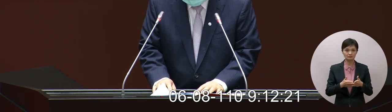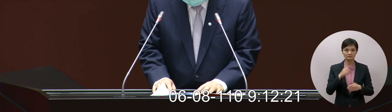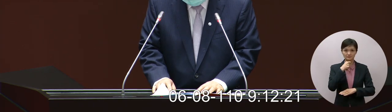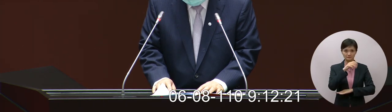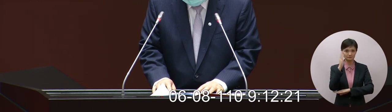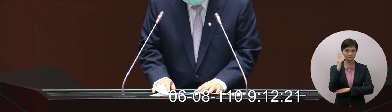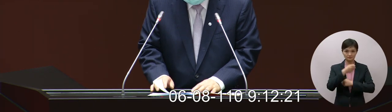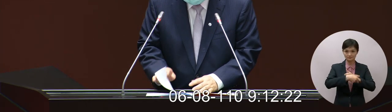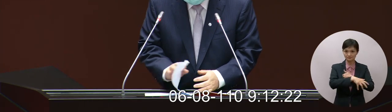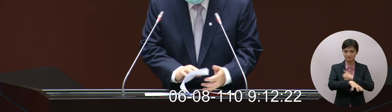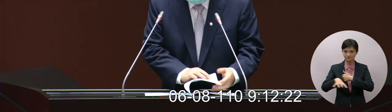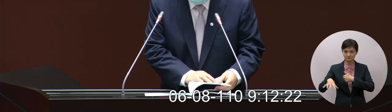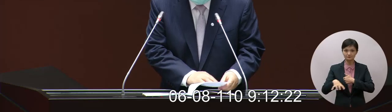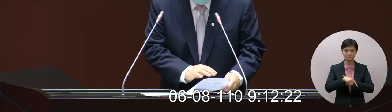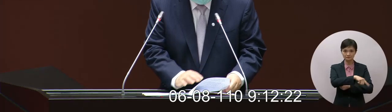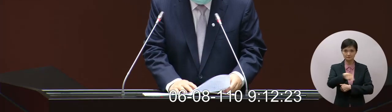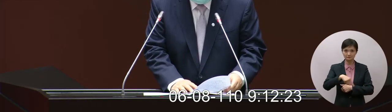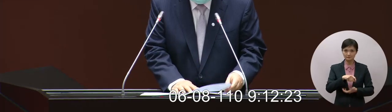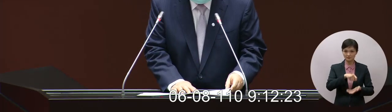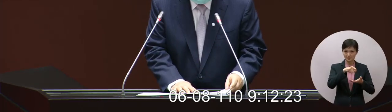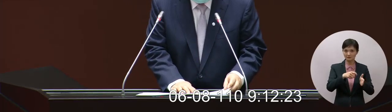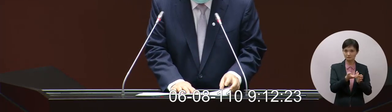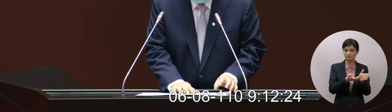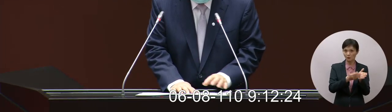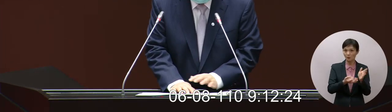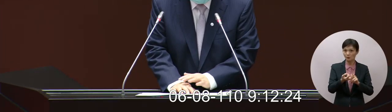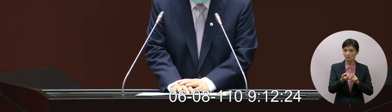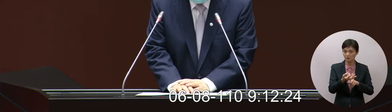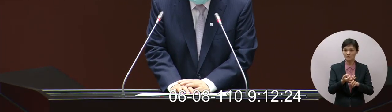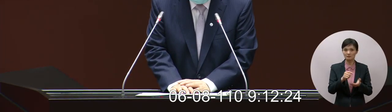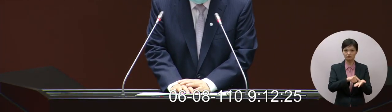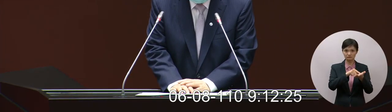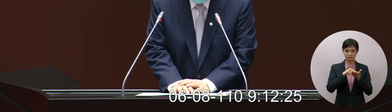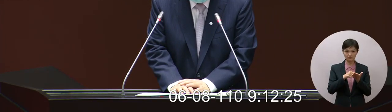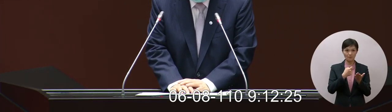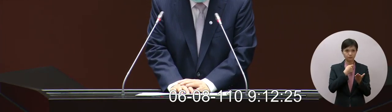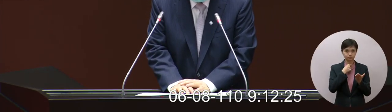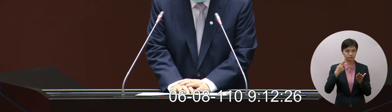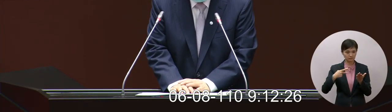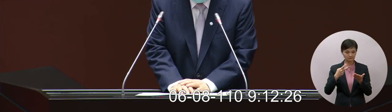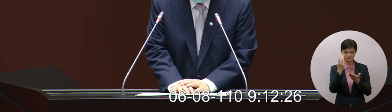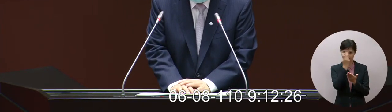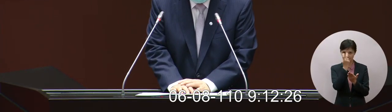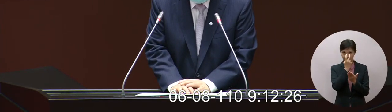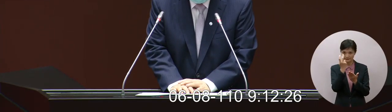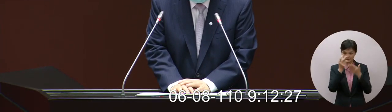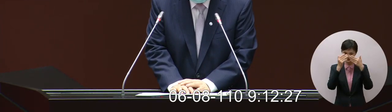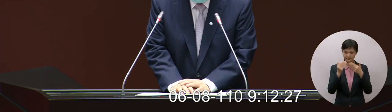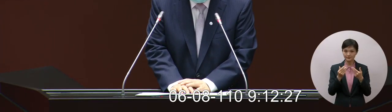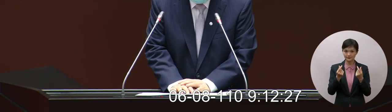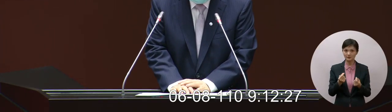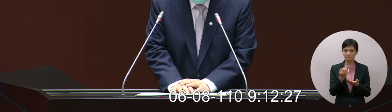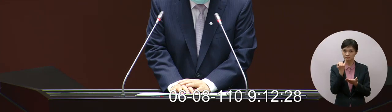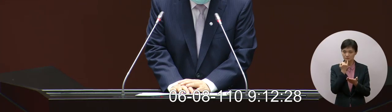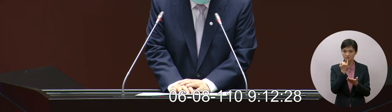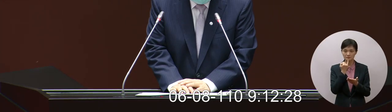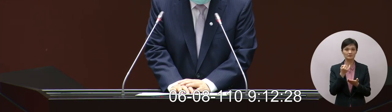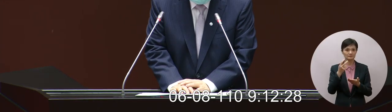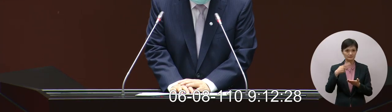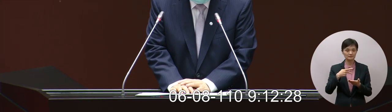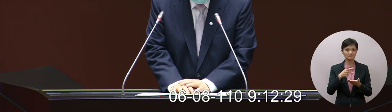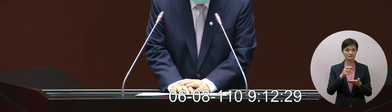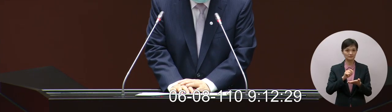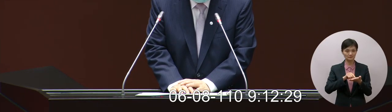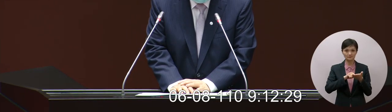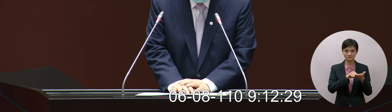各项应变作为首提经费，需要经本总处会同相关机关进行审查后，依据审查结果